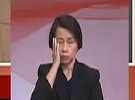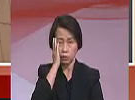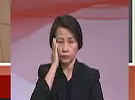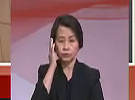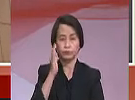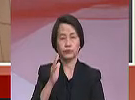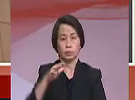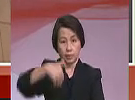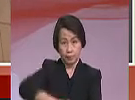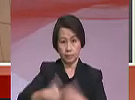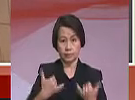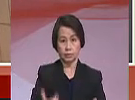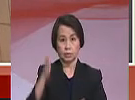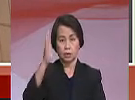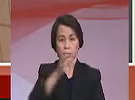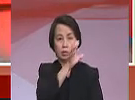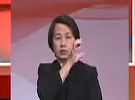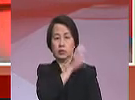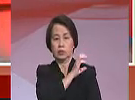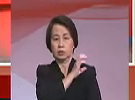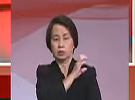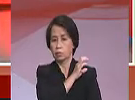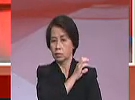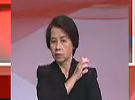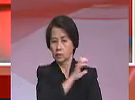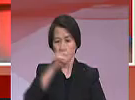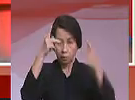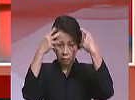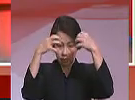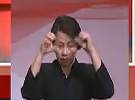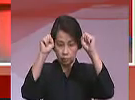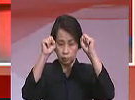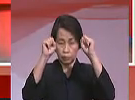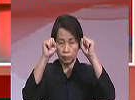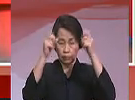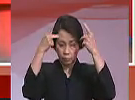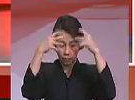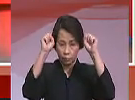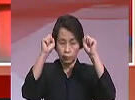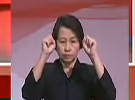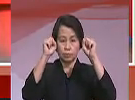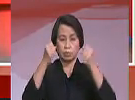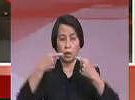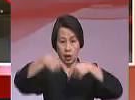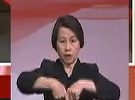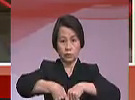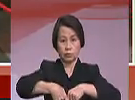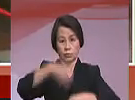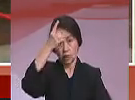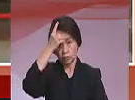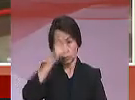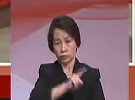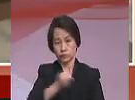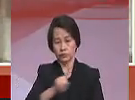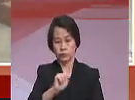pada mesyuarat malam ini akan diperkerusikan oleh Presiden UMNO iaitu Datuk Seri Ahmad Zahid Hamidi dan dijangka